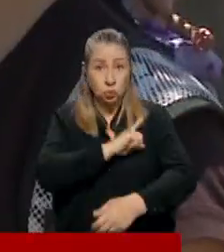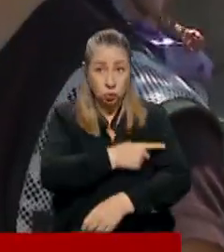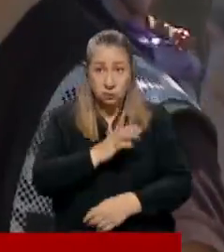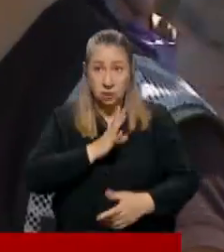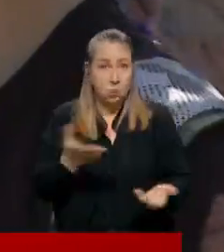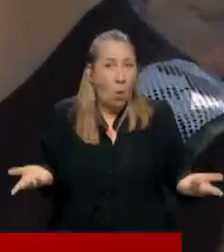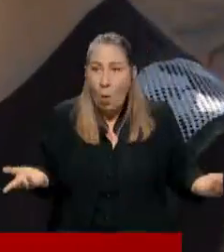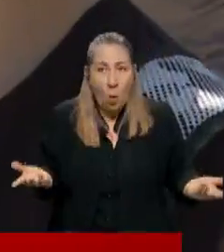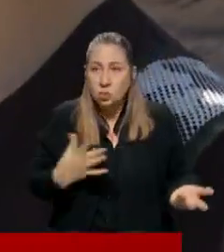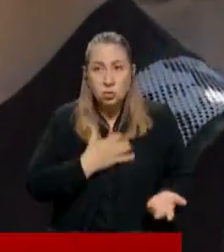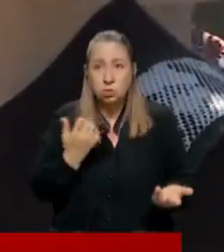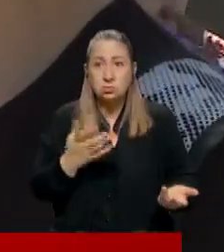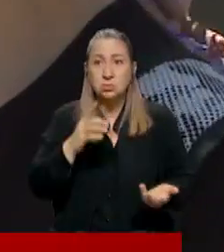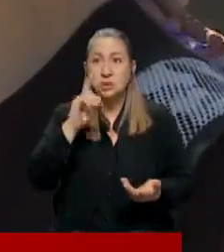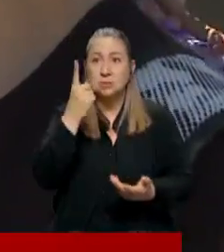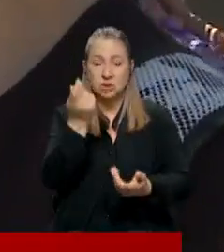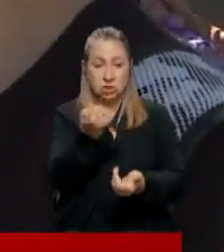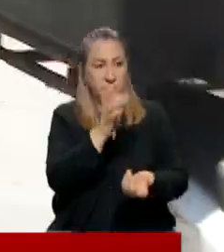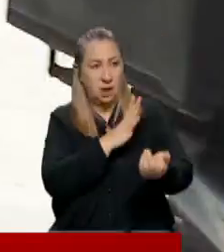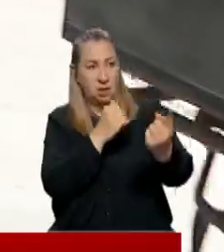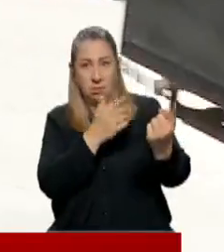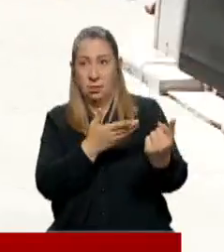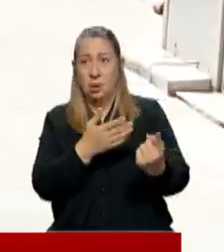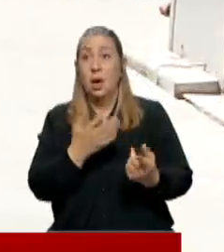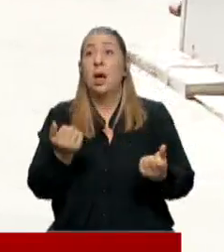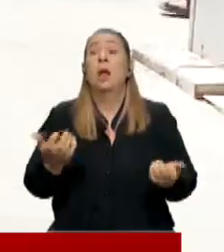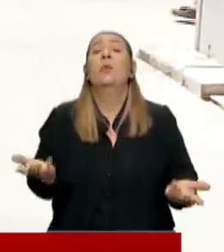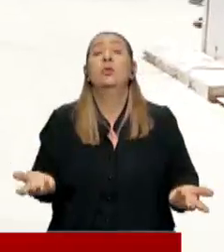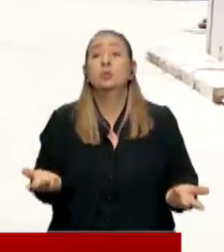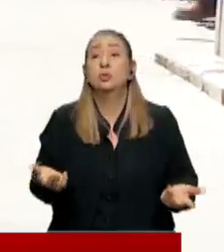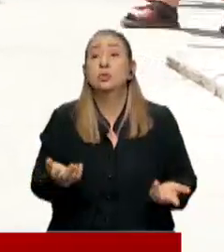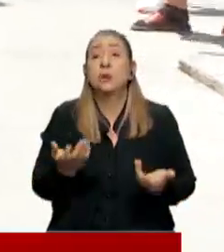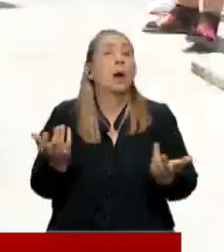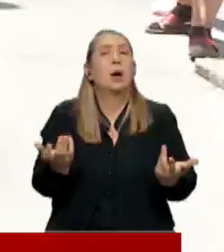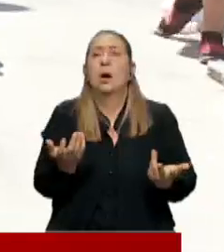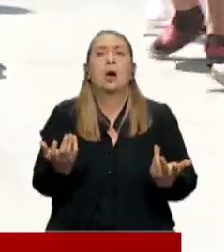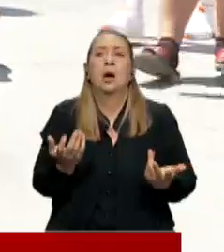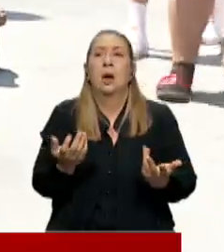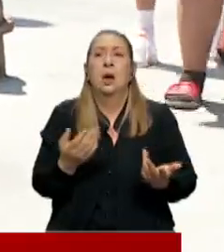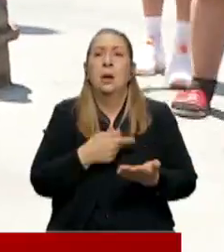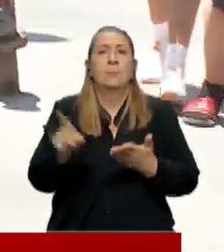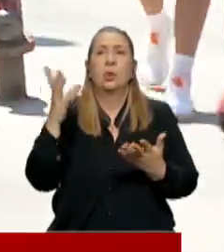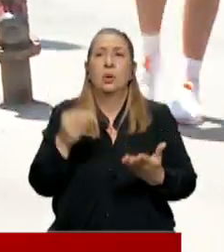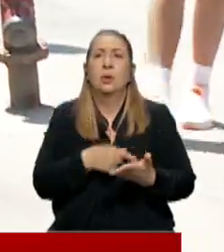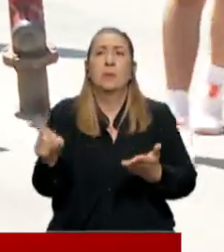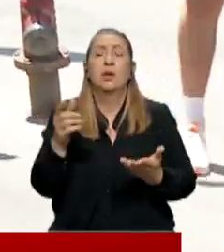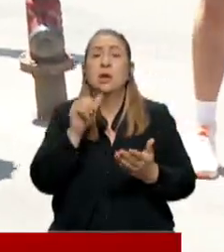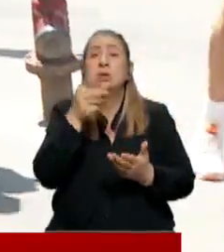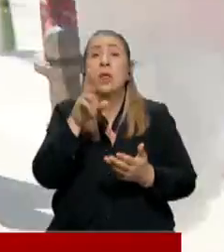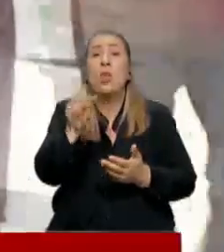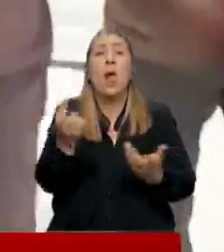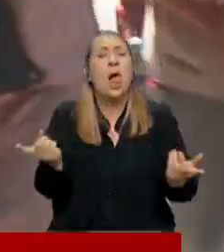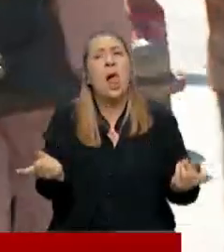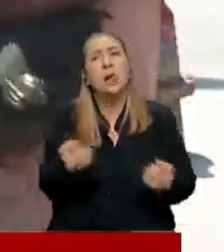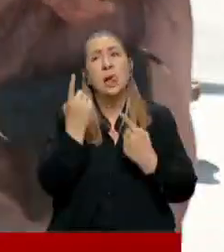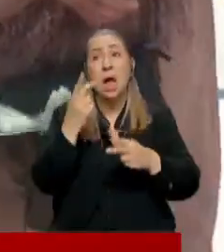mı? Gücüm yok maalesef. Sadece tek bir çalışanım var. Alamıyoruz. Hiç hep iptal oluyor, iptal oluyor. Hiç alamıyoruz